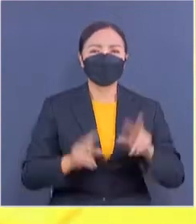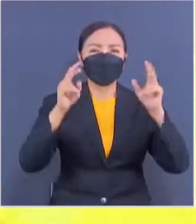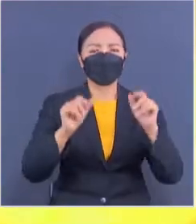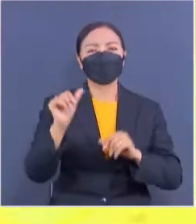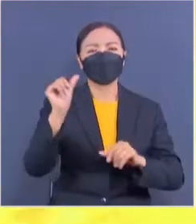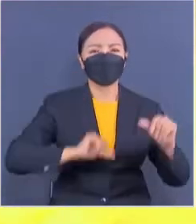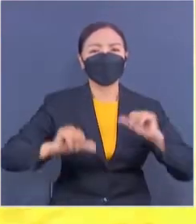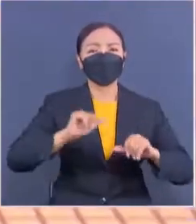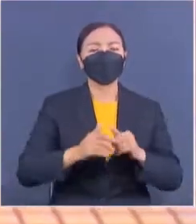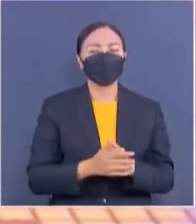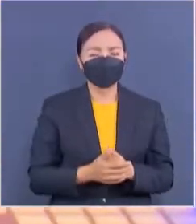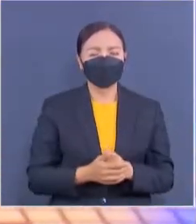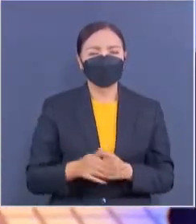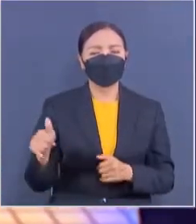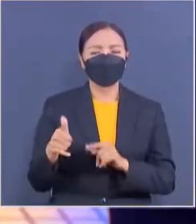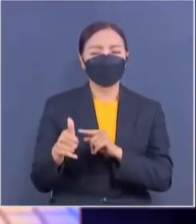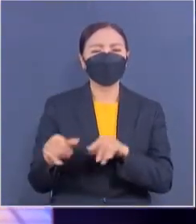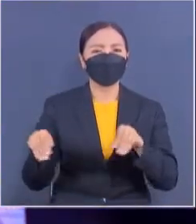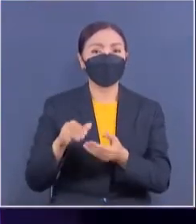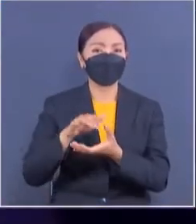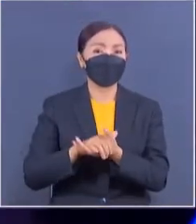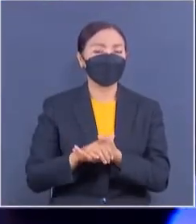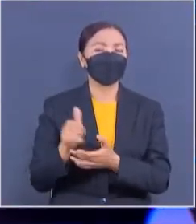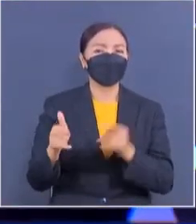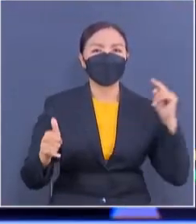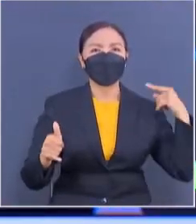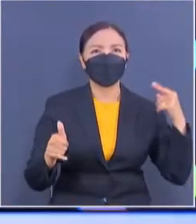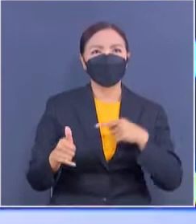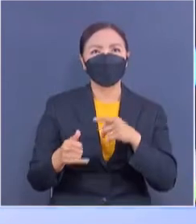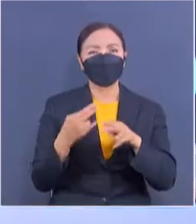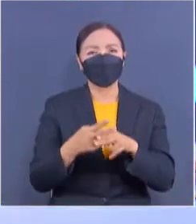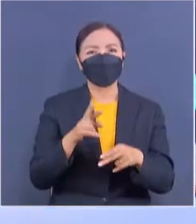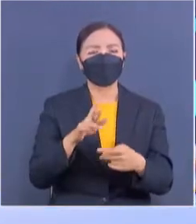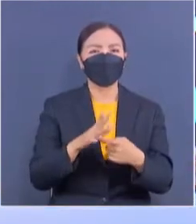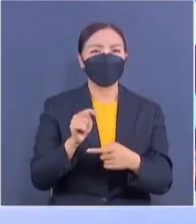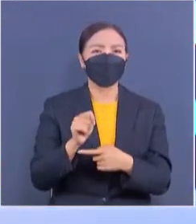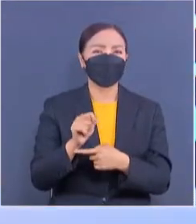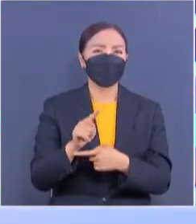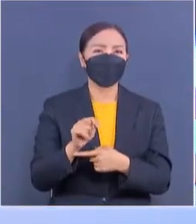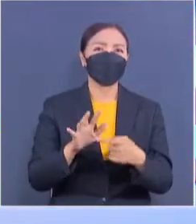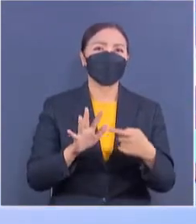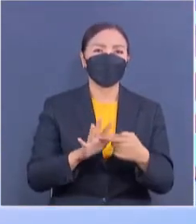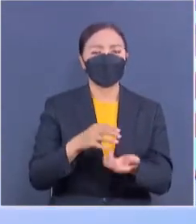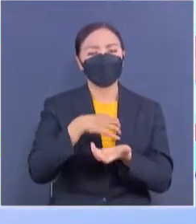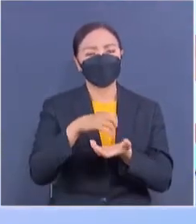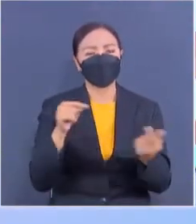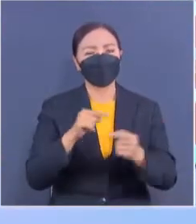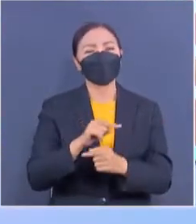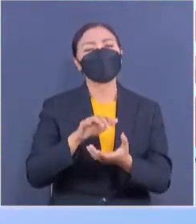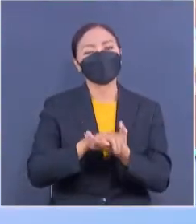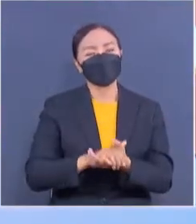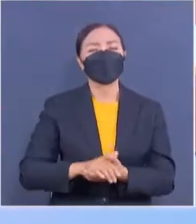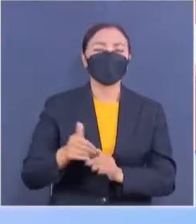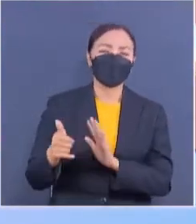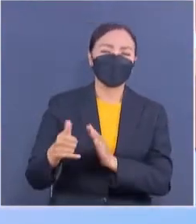ข่าวแรกวันนี้ค่ะเริ่มกันที่ว่าที่เจ้าสาวอย่างพี่หญิงรัฐฐานะคะที่ได้ออกมาอัปเดตถึงเรื่องงานแต่งงานของเธอให้เราได้ฟังนะคะพร้